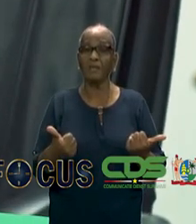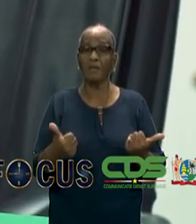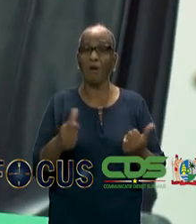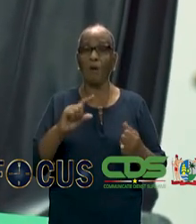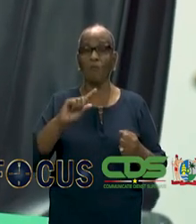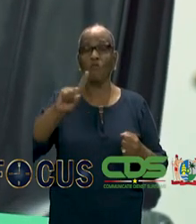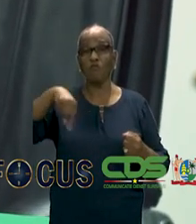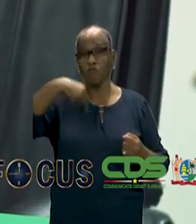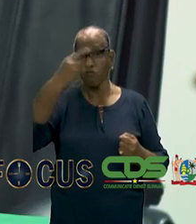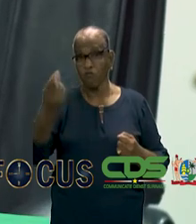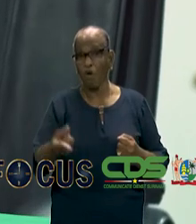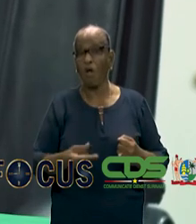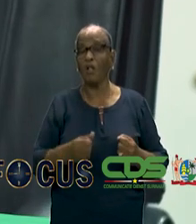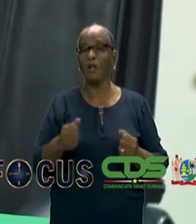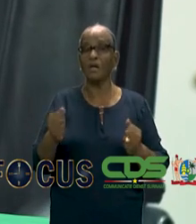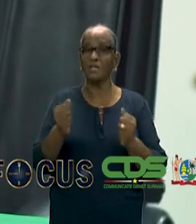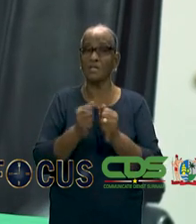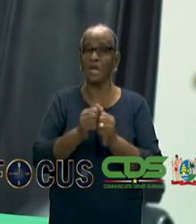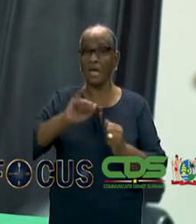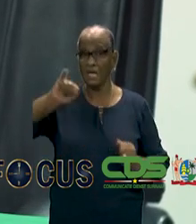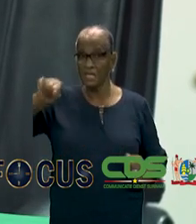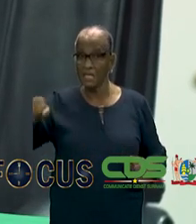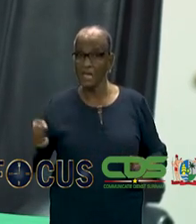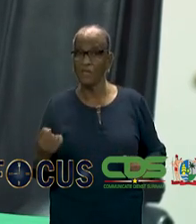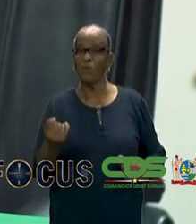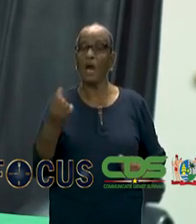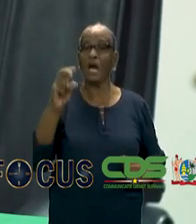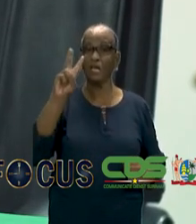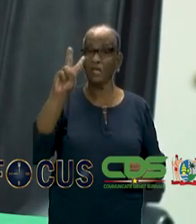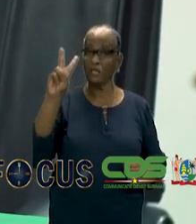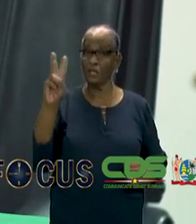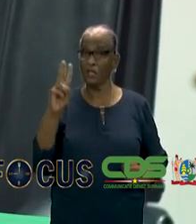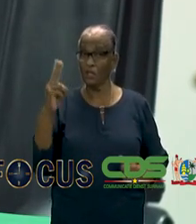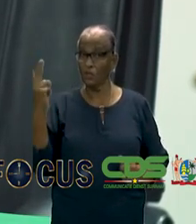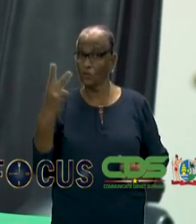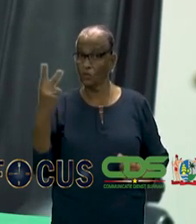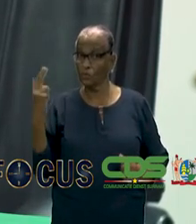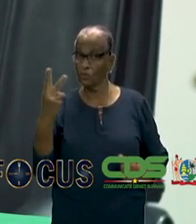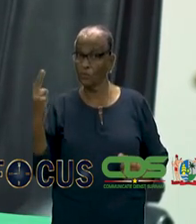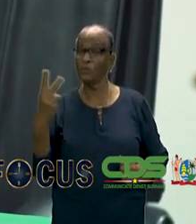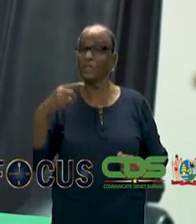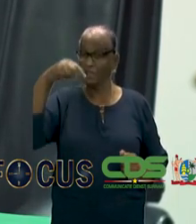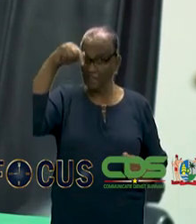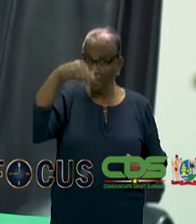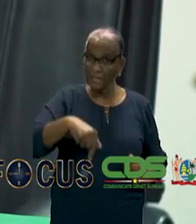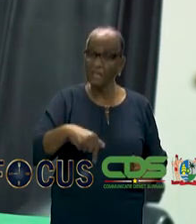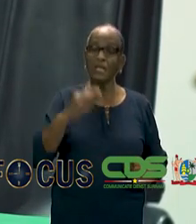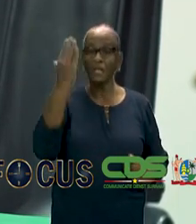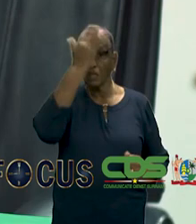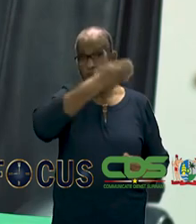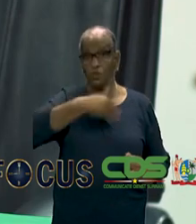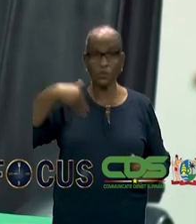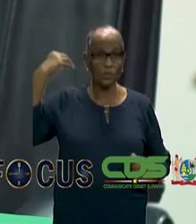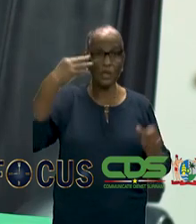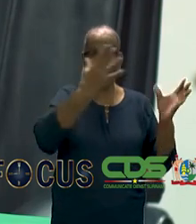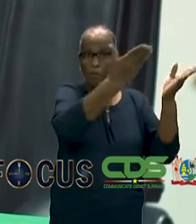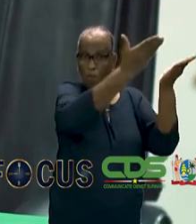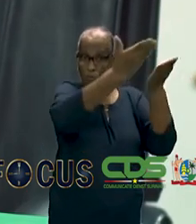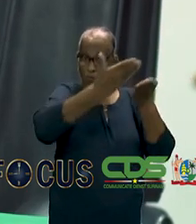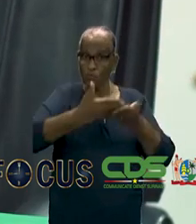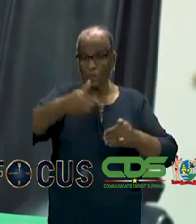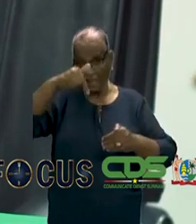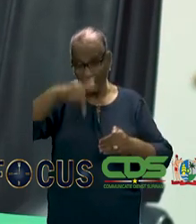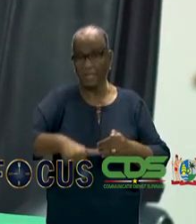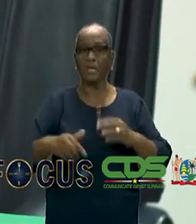februari 2022, deze conferentie dan in Suriname plaatsvindt onder COVID-omstandigheden natuurlijk. Dat was het bezoek aan